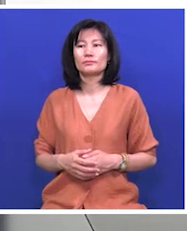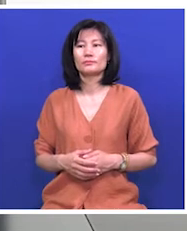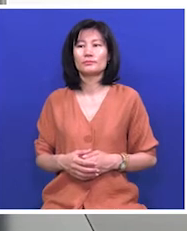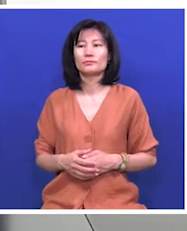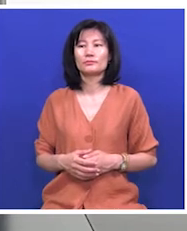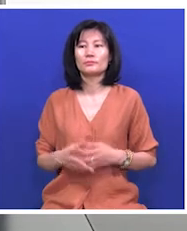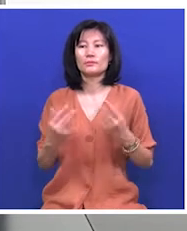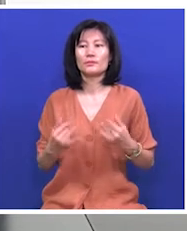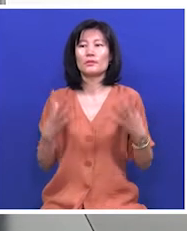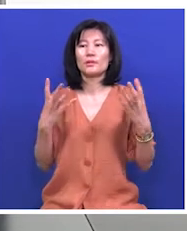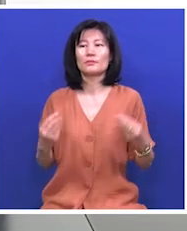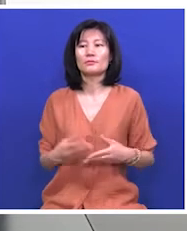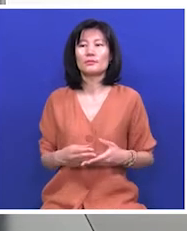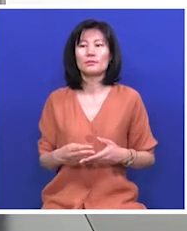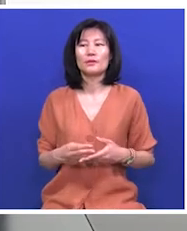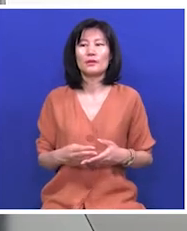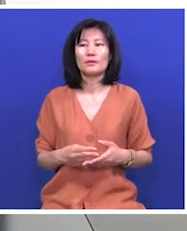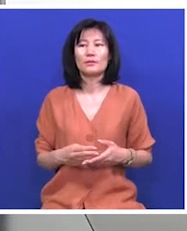Мысалға облысымыздың қазіргі таңда